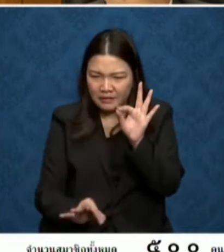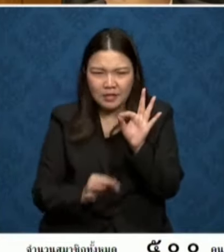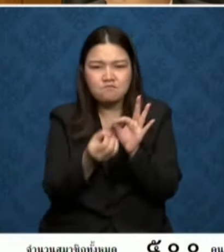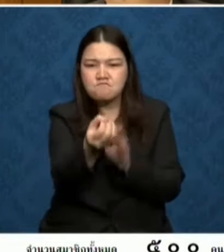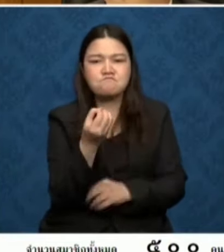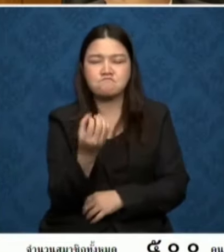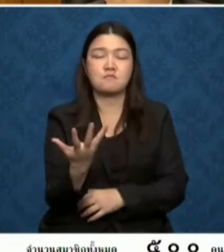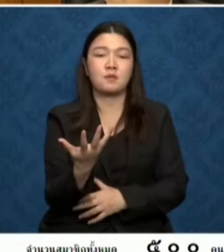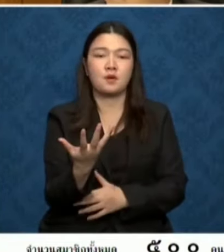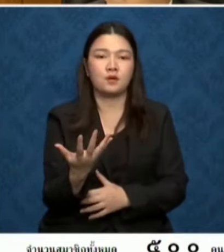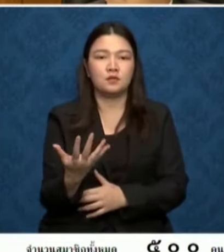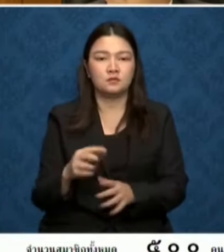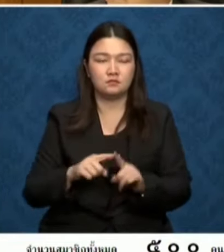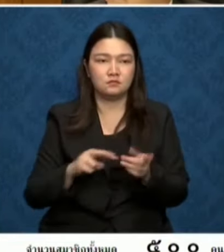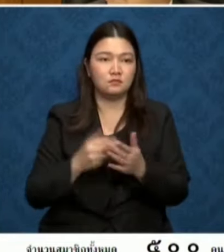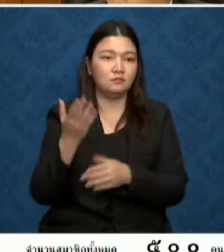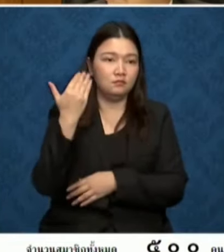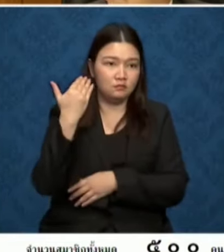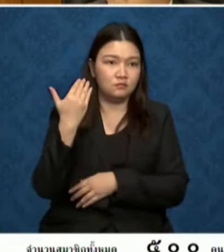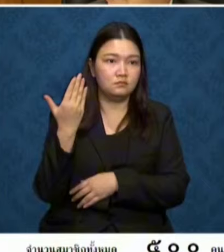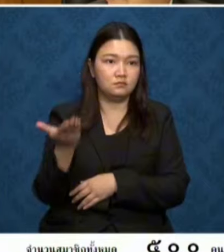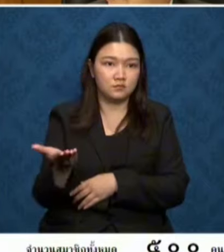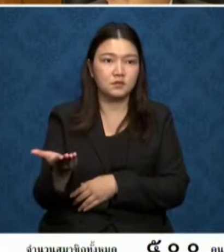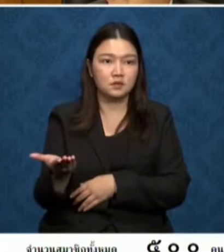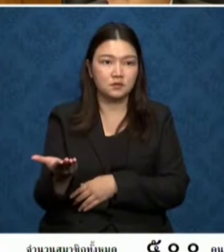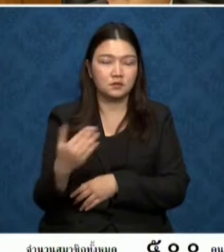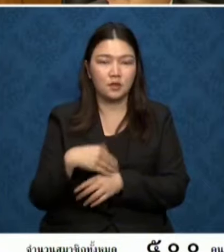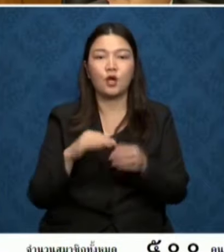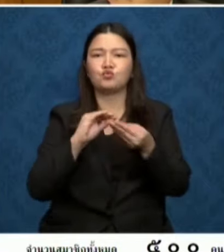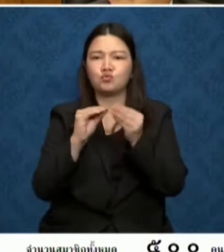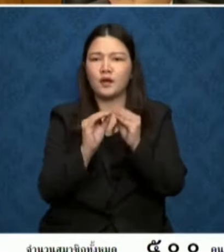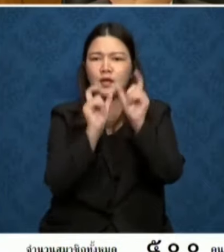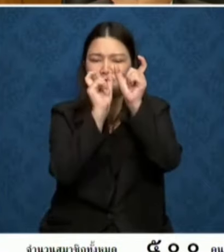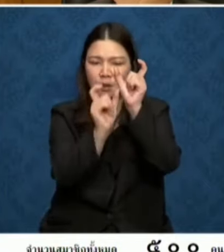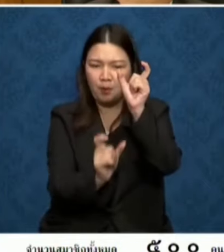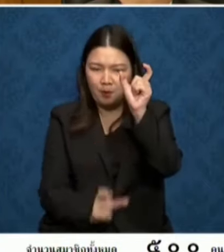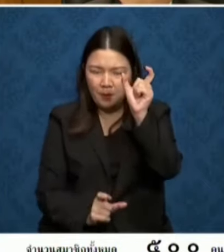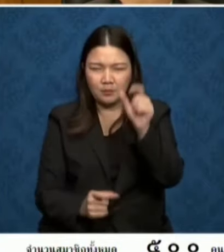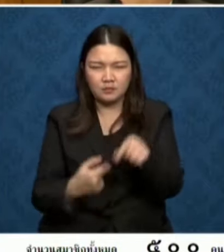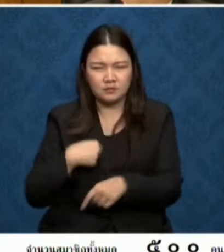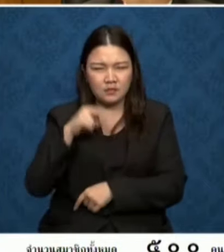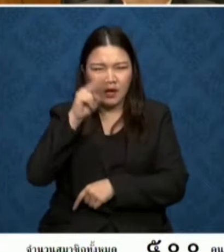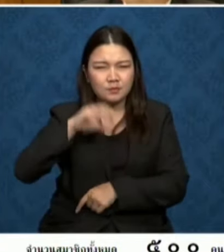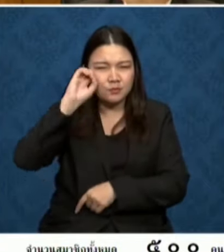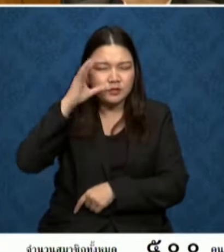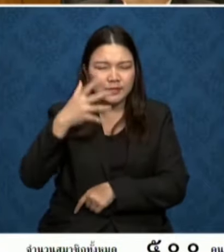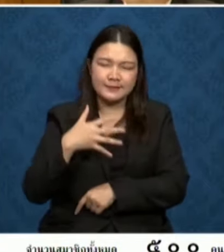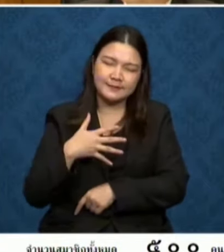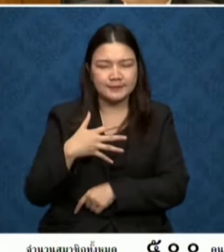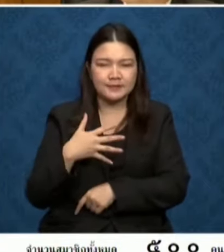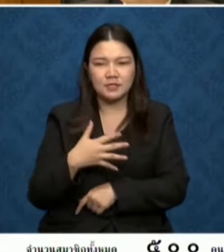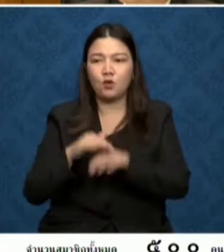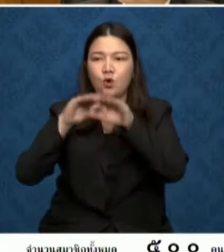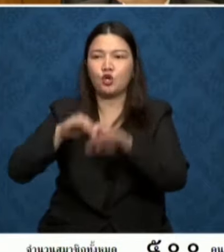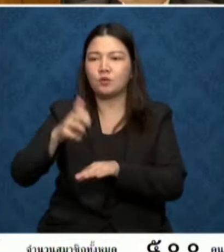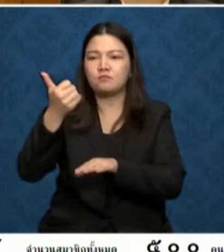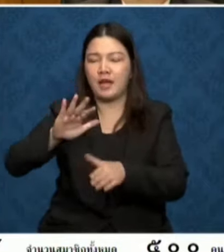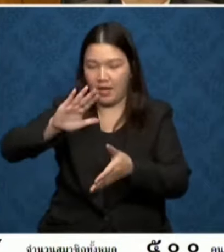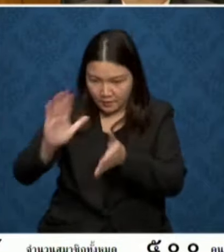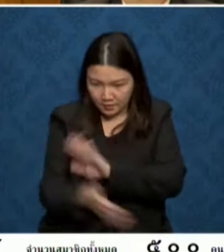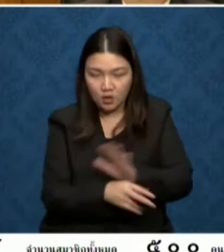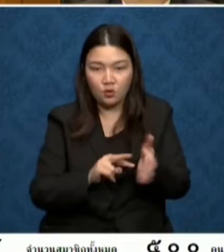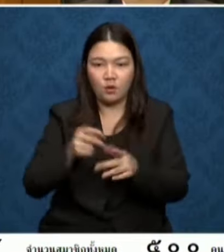ราบคำแนะนำข้อสังเกตจากท่านในวันนี้นะครับแต่ถ้ารู้ก่อนเนี่ยมันอาจจะทำให้กรรมธิการสามารถทำงานอย่างมีประสิทธิภ